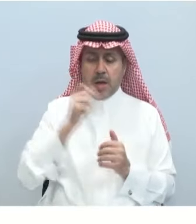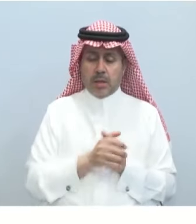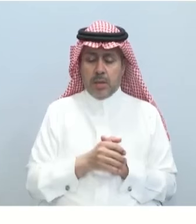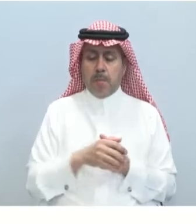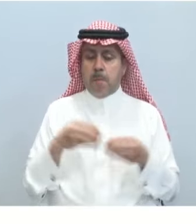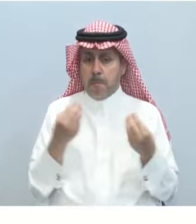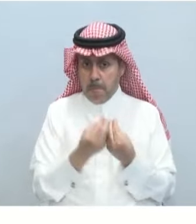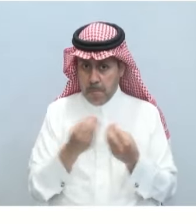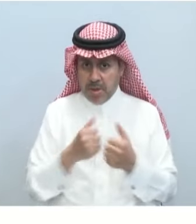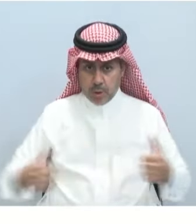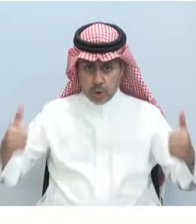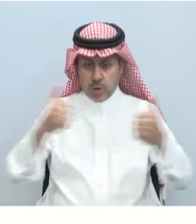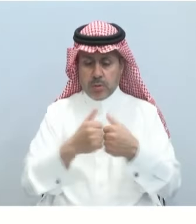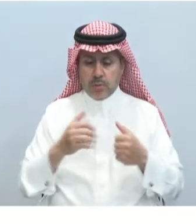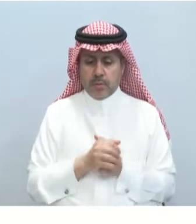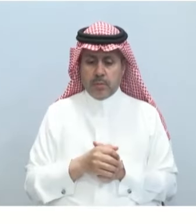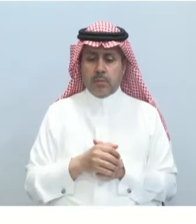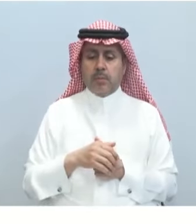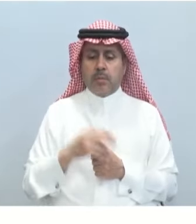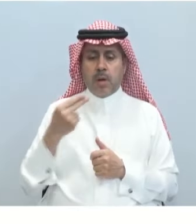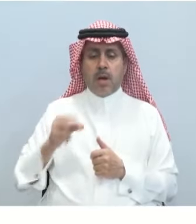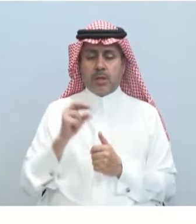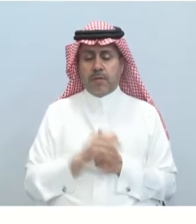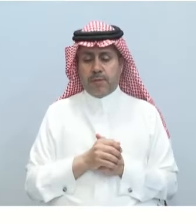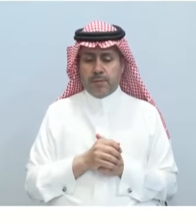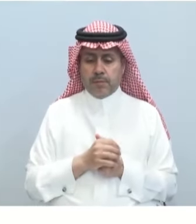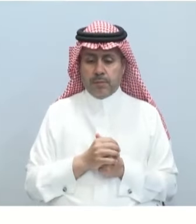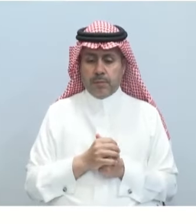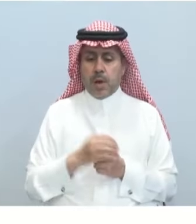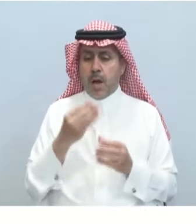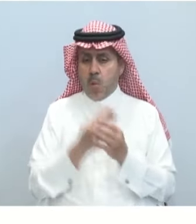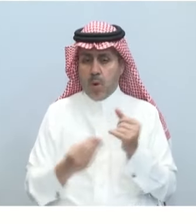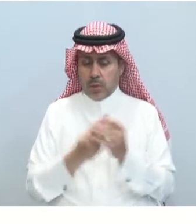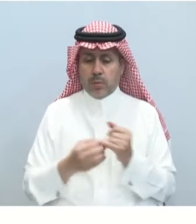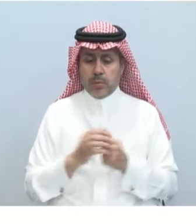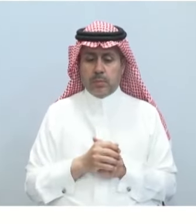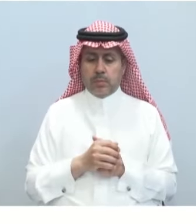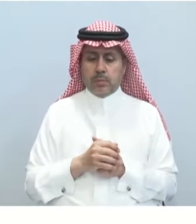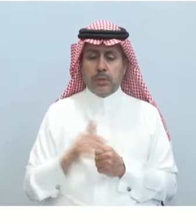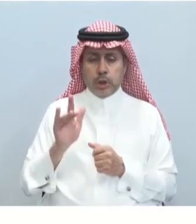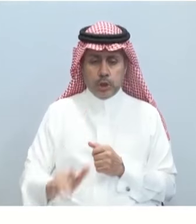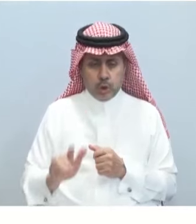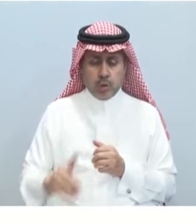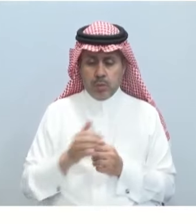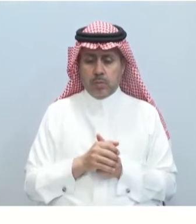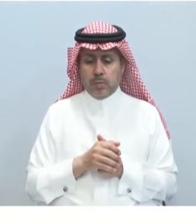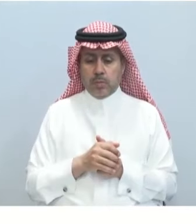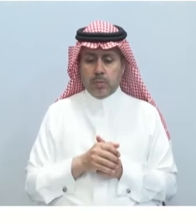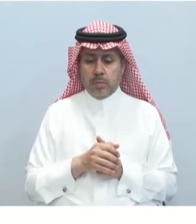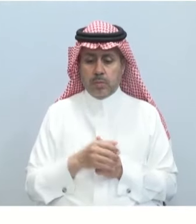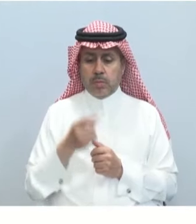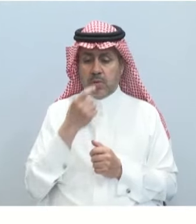اسرتها المكونه من زوجها عاطف وولديها بندر وخالد لحين عودتهما وبعد